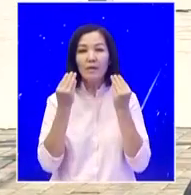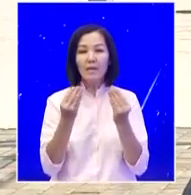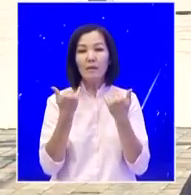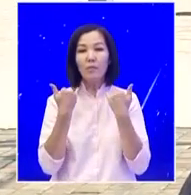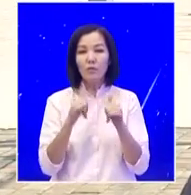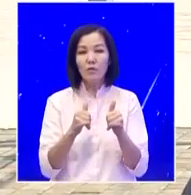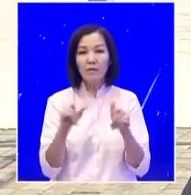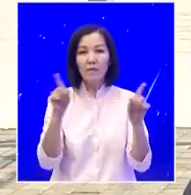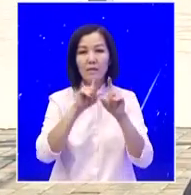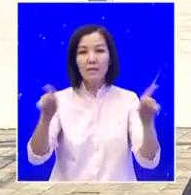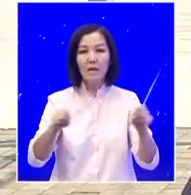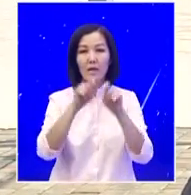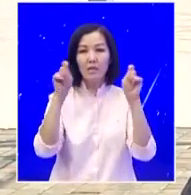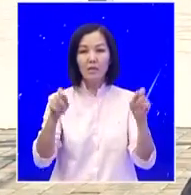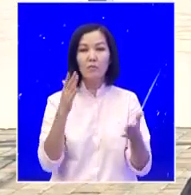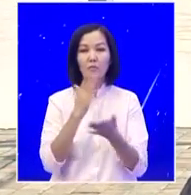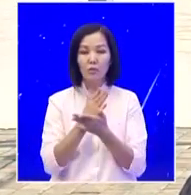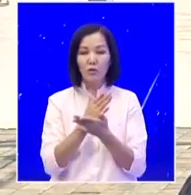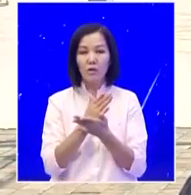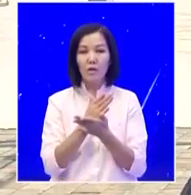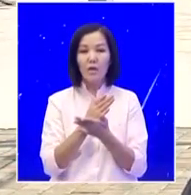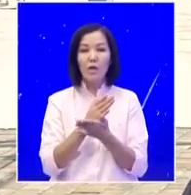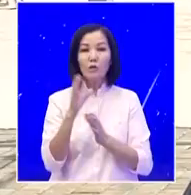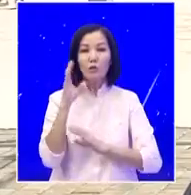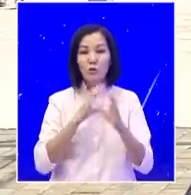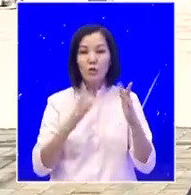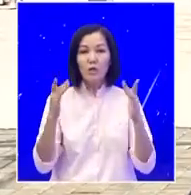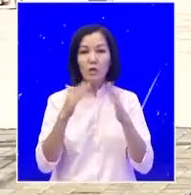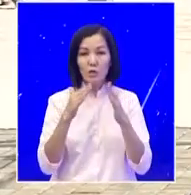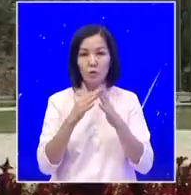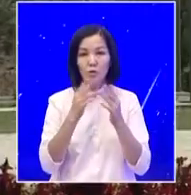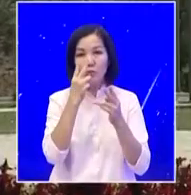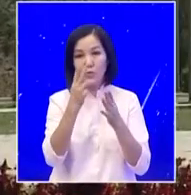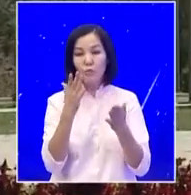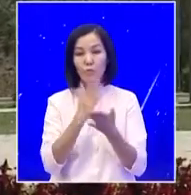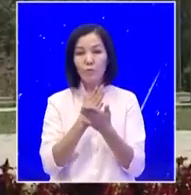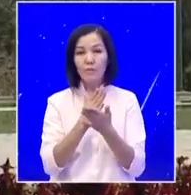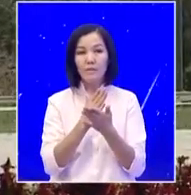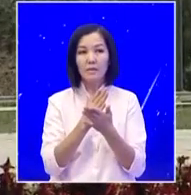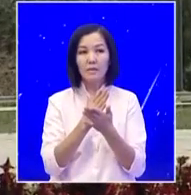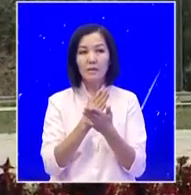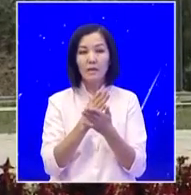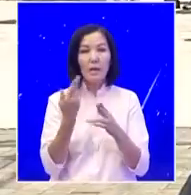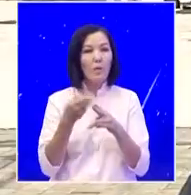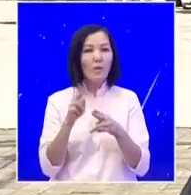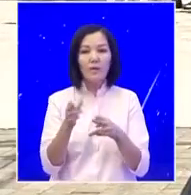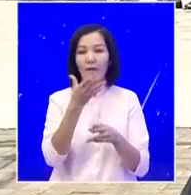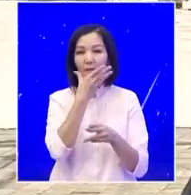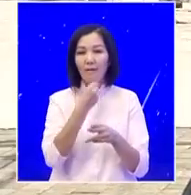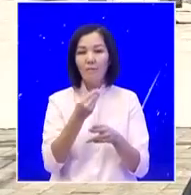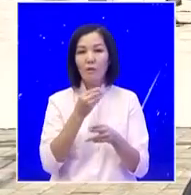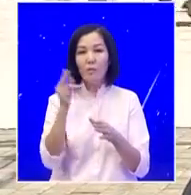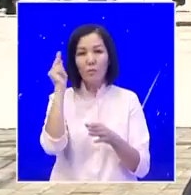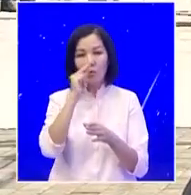ғаламат балалардың, студенттердің жататын жатақханасын келіп тамашалап тұрмыз. Айтарға сөз жоқ. Оқып